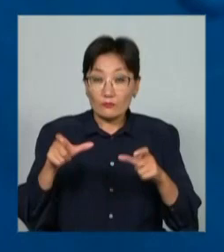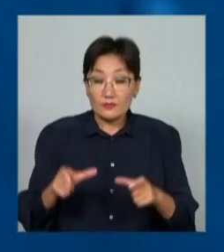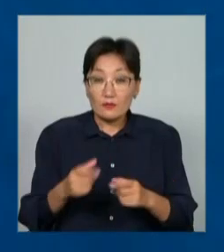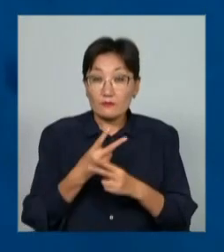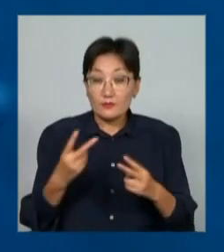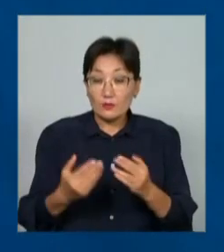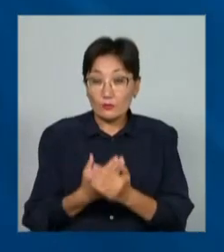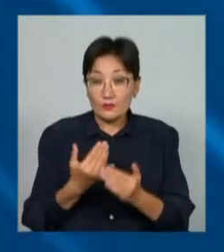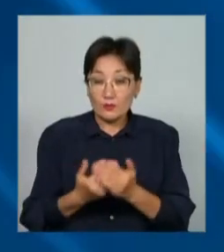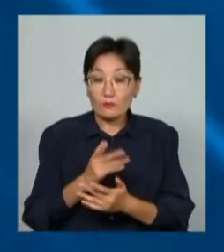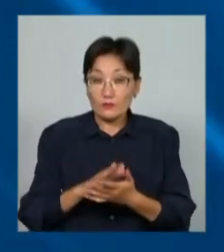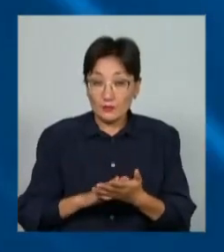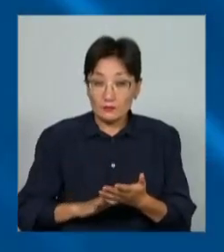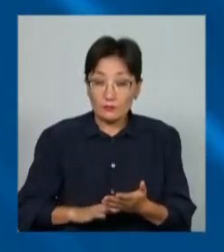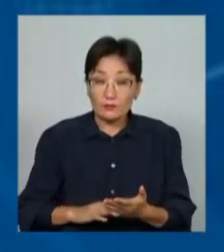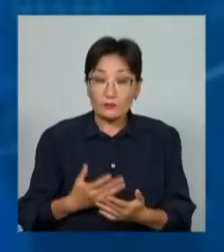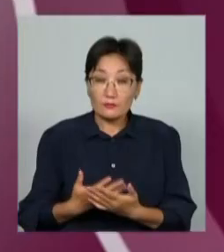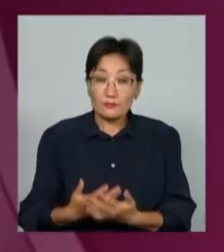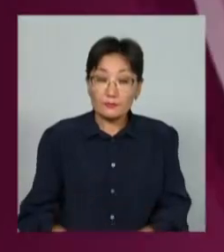вы смотрите новости. Далее в выпуске.